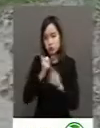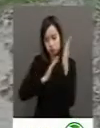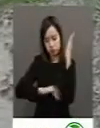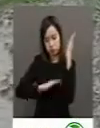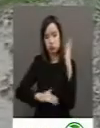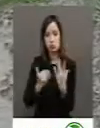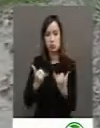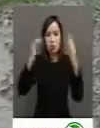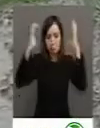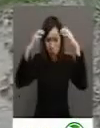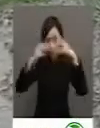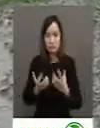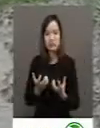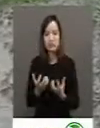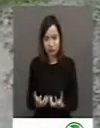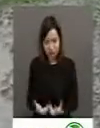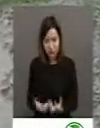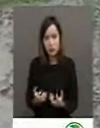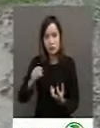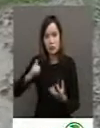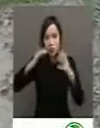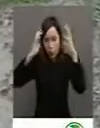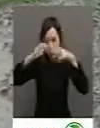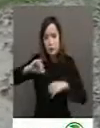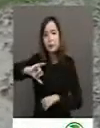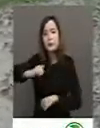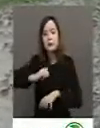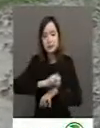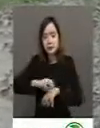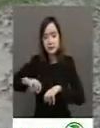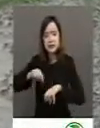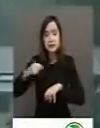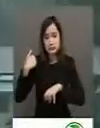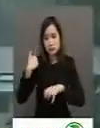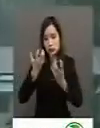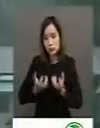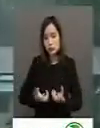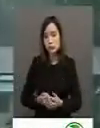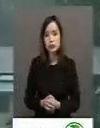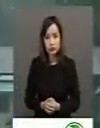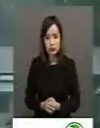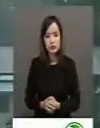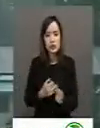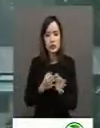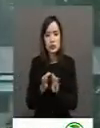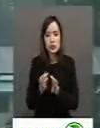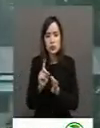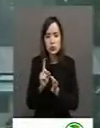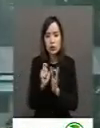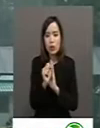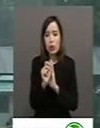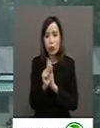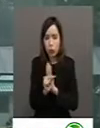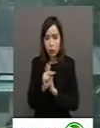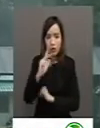วงนี้ก็ฝนตกหนักมากขึ้นอาจจะตกหนักในบางพื้นที่ค่ะ ค่ะมีรายงานเข้ามาด้วยนะคะว่าที่จังหวัดสกลนครจากอาก